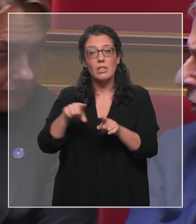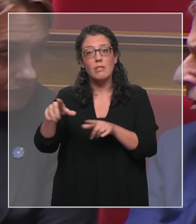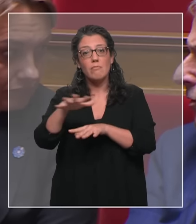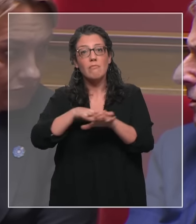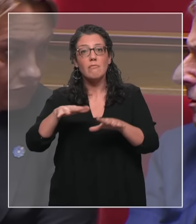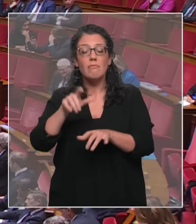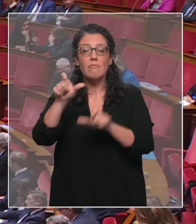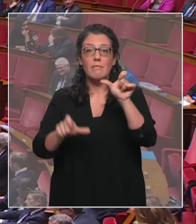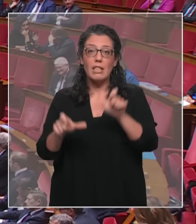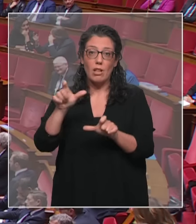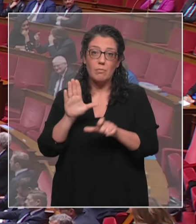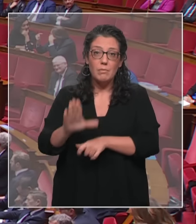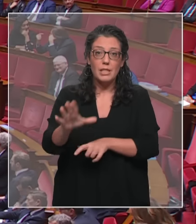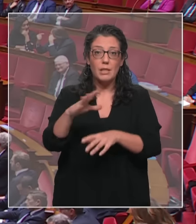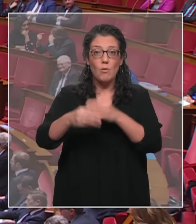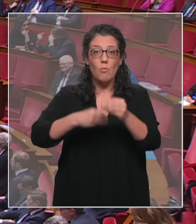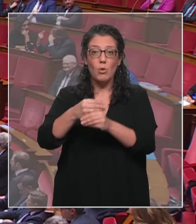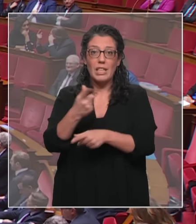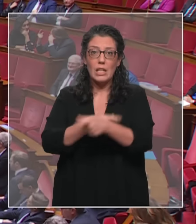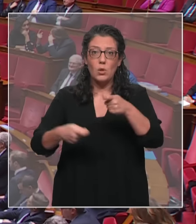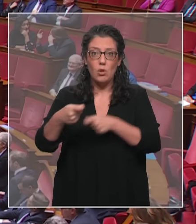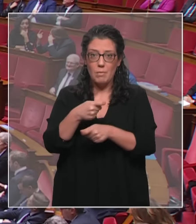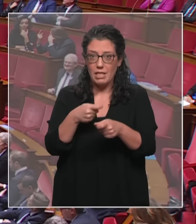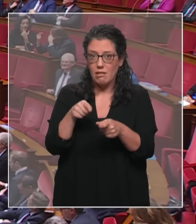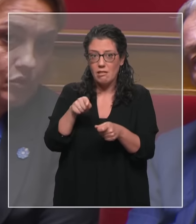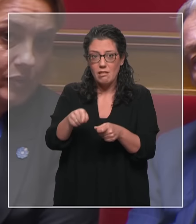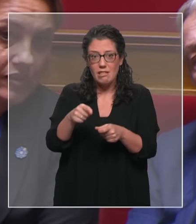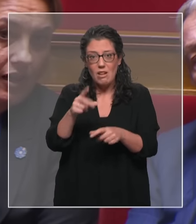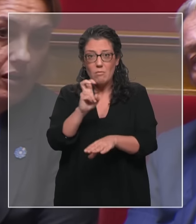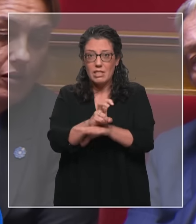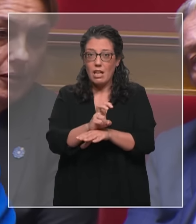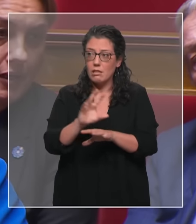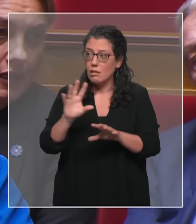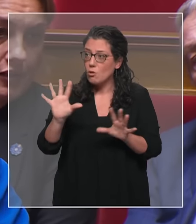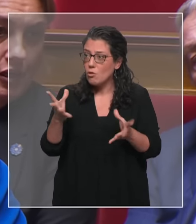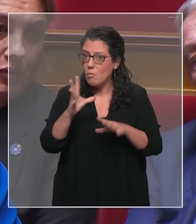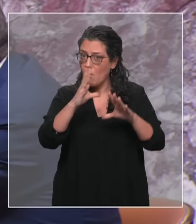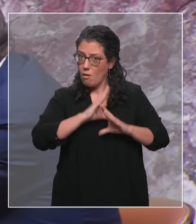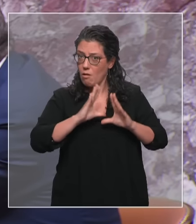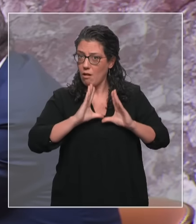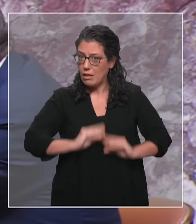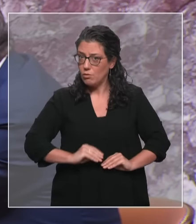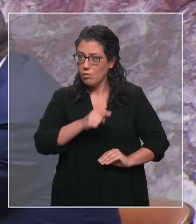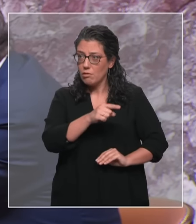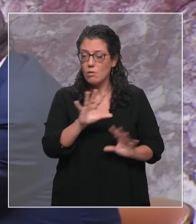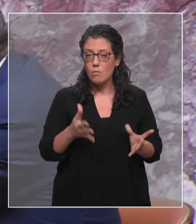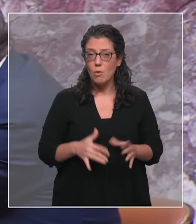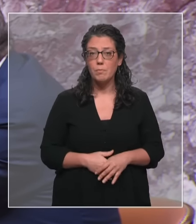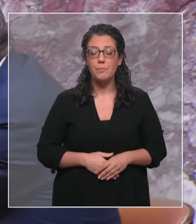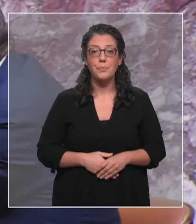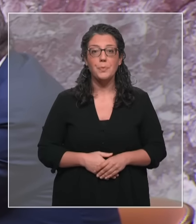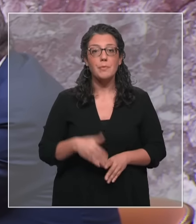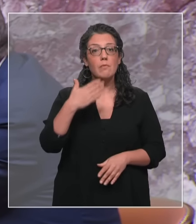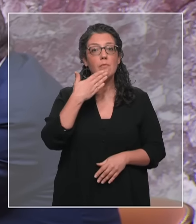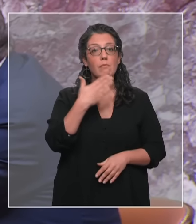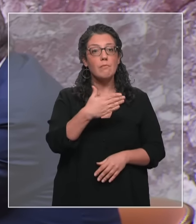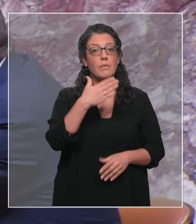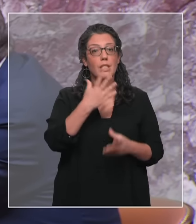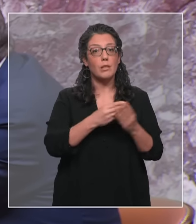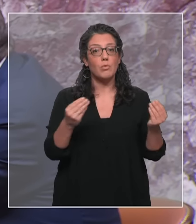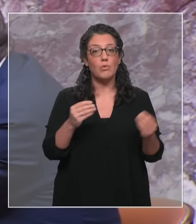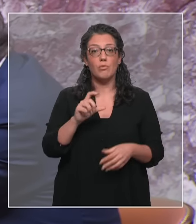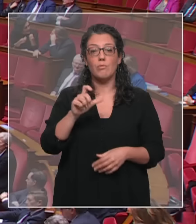Que pouvez-vous leur dire, Monsieur le ministre, pour les rassurer ? Merci beaucoup, Madame la députée. La parole est à Antoine Armand,